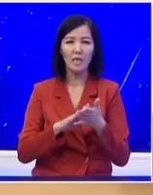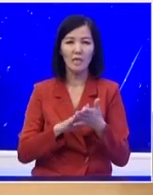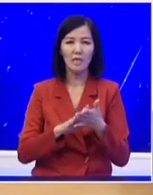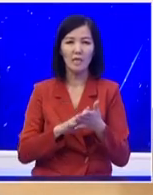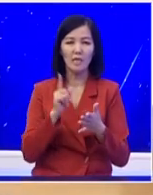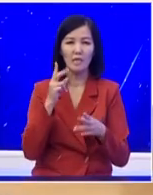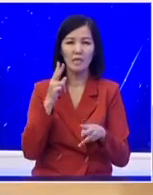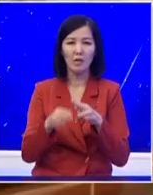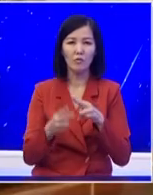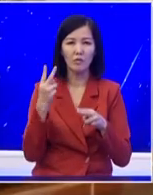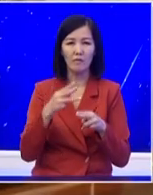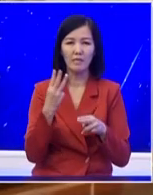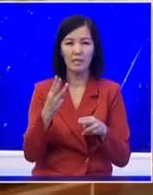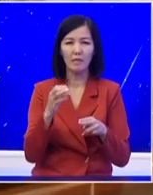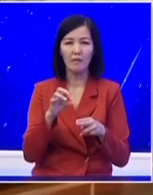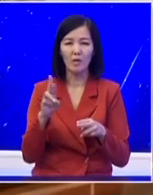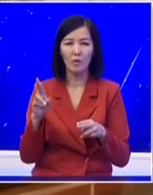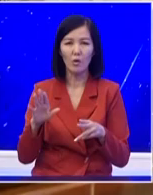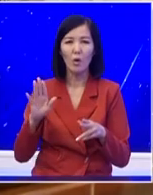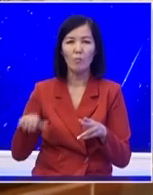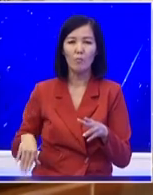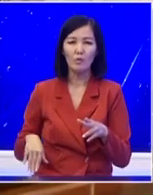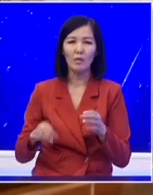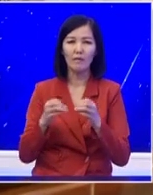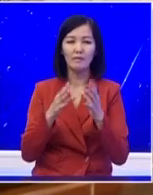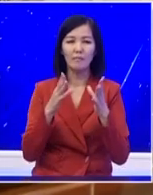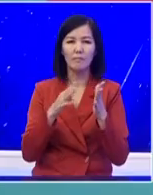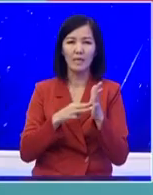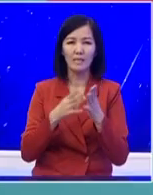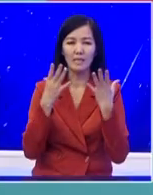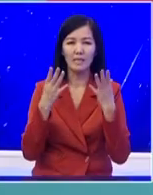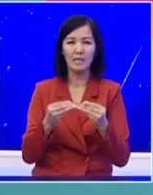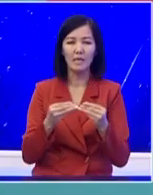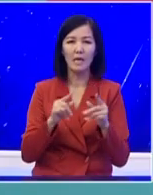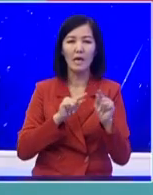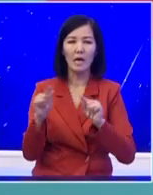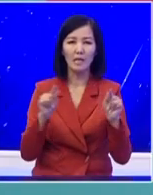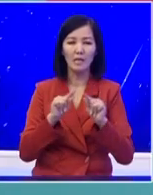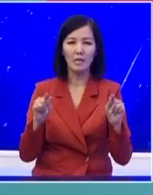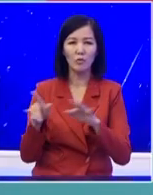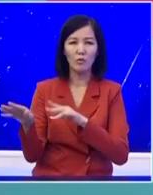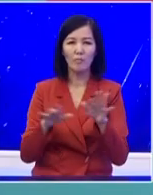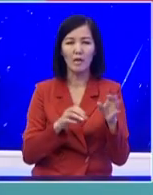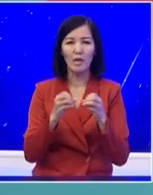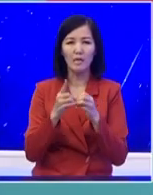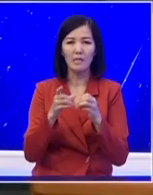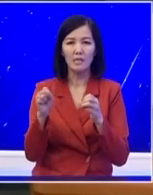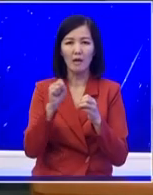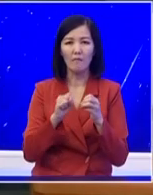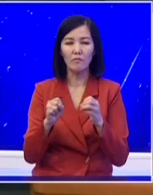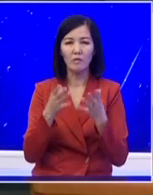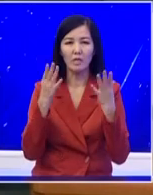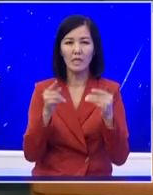должна закончиться 23 июля. После им дается 18 дней на агитационные мероприятия. 11 августа – день